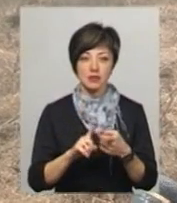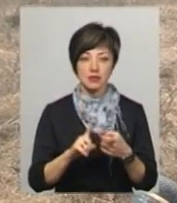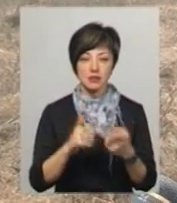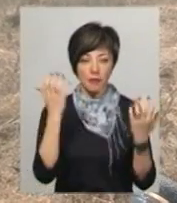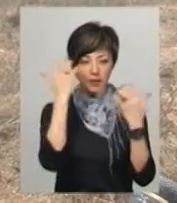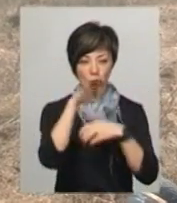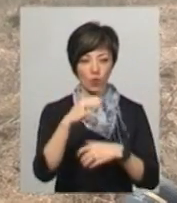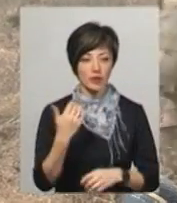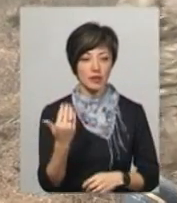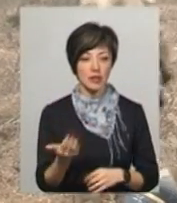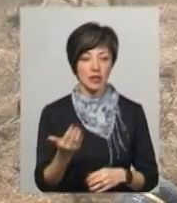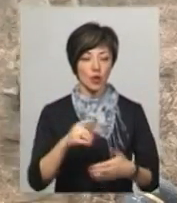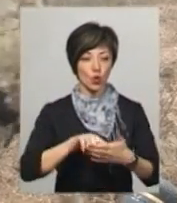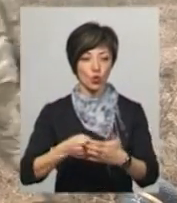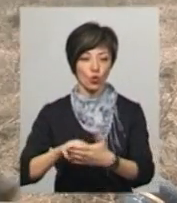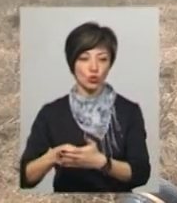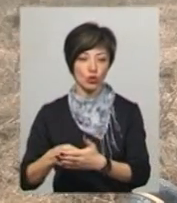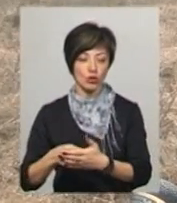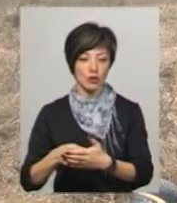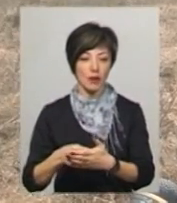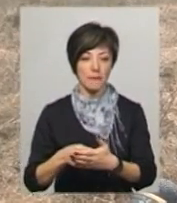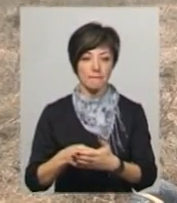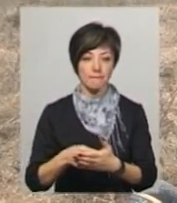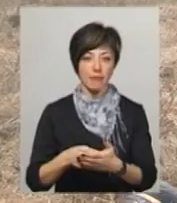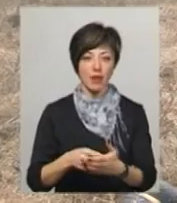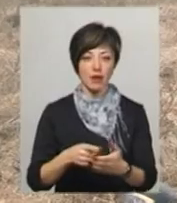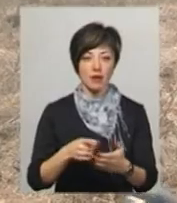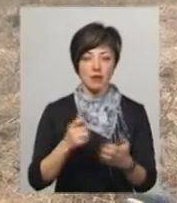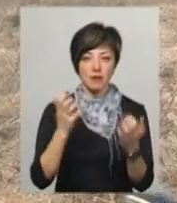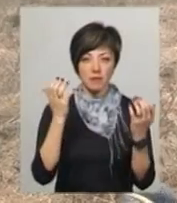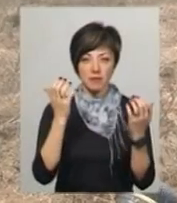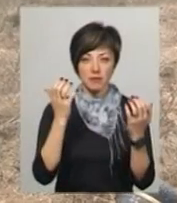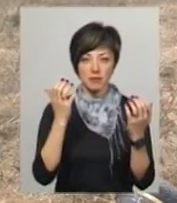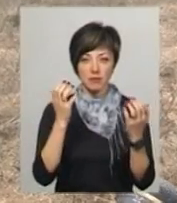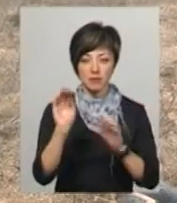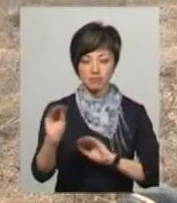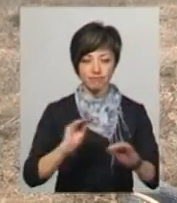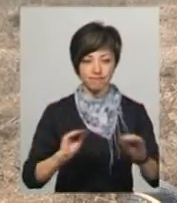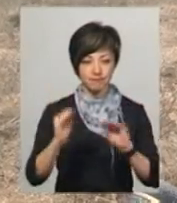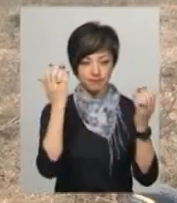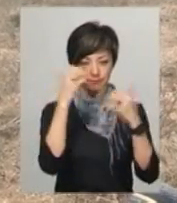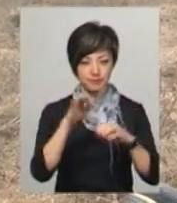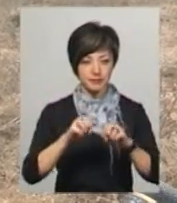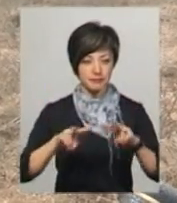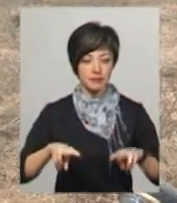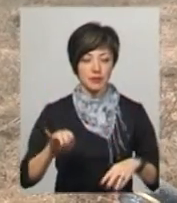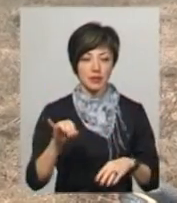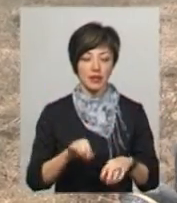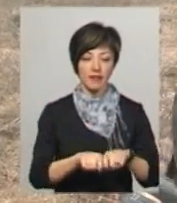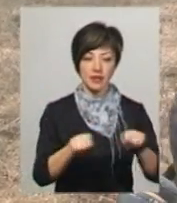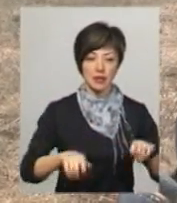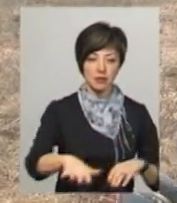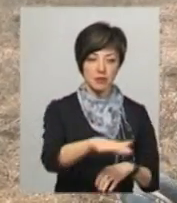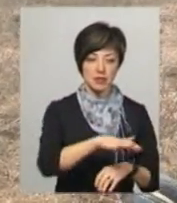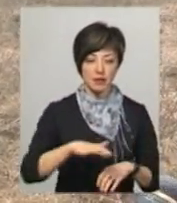їхніх точок, маскування самих розвідників на різних місцевостях, тобто і на відкритій місцевості,